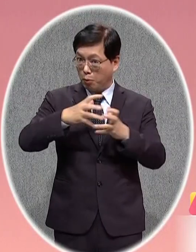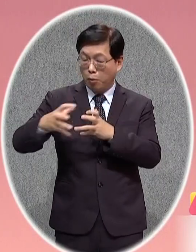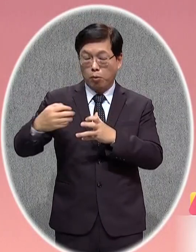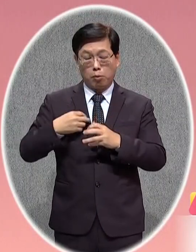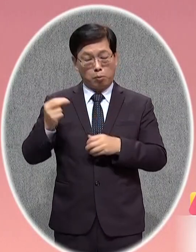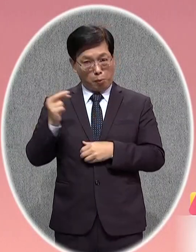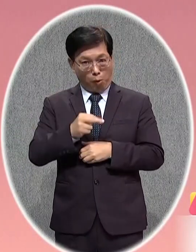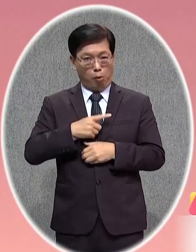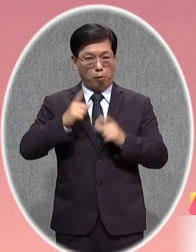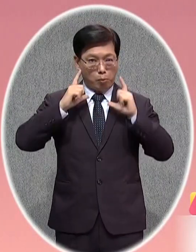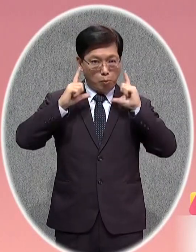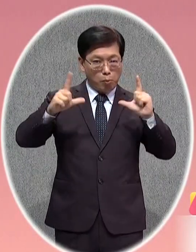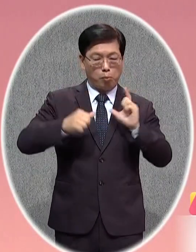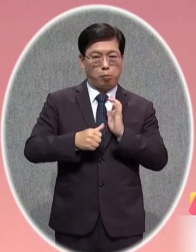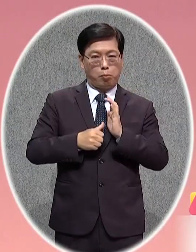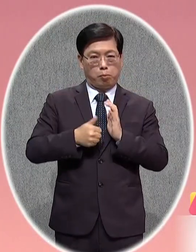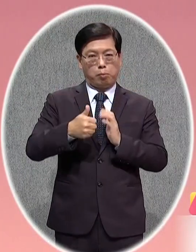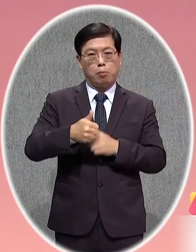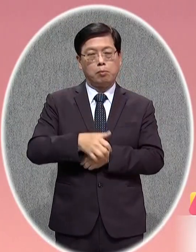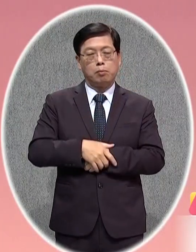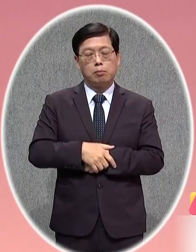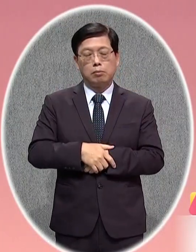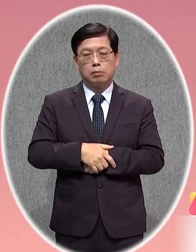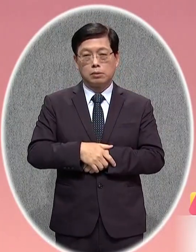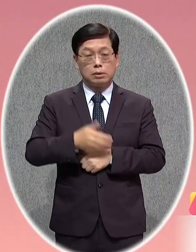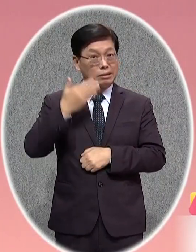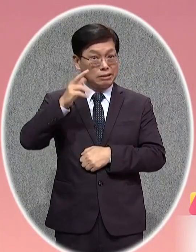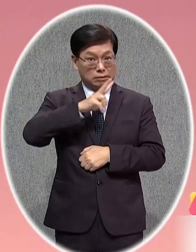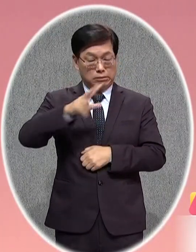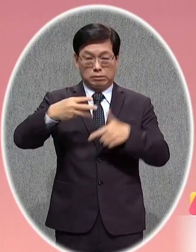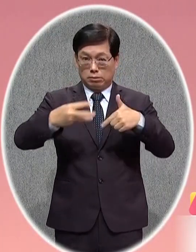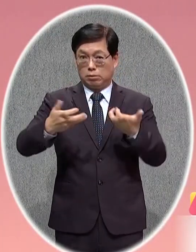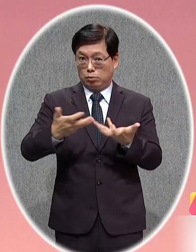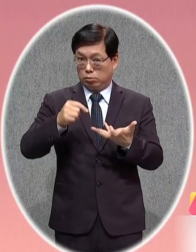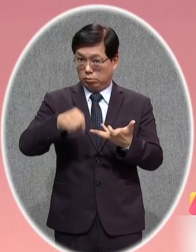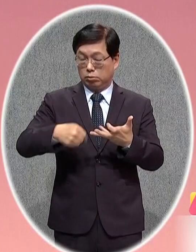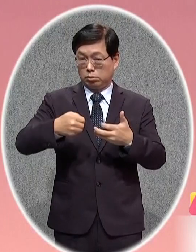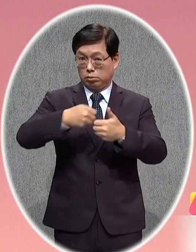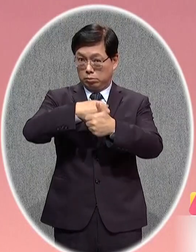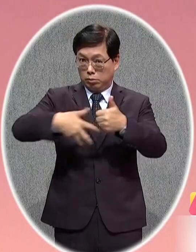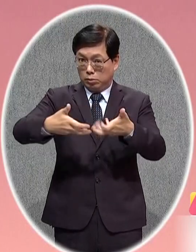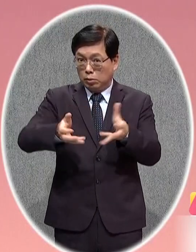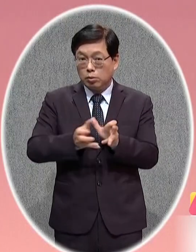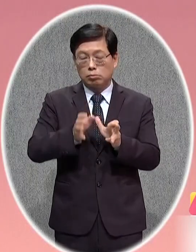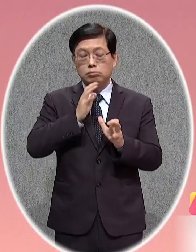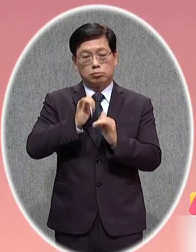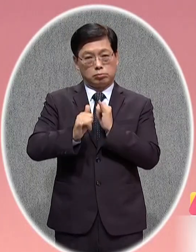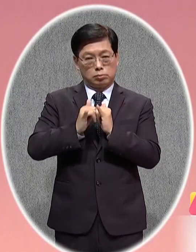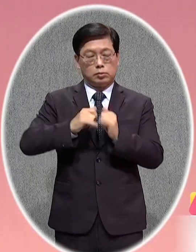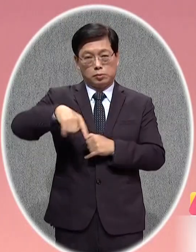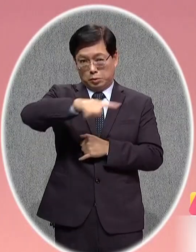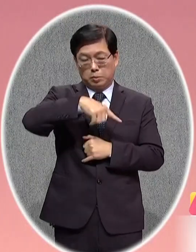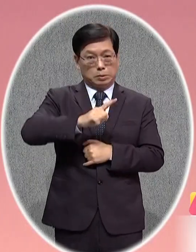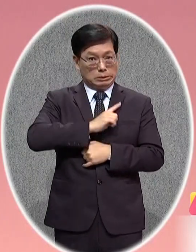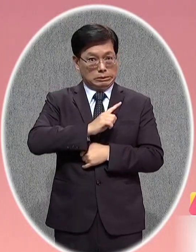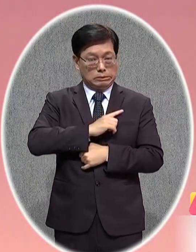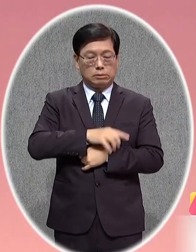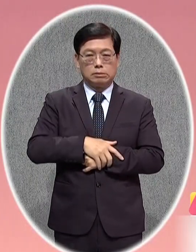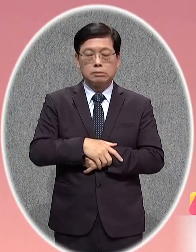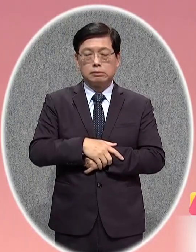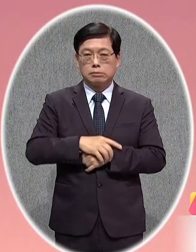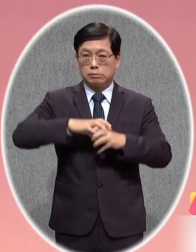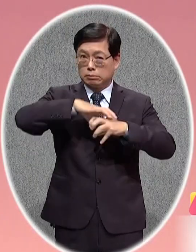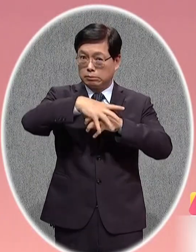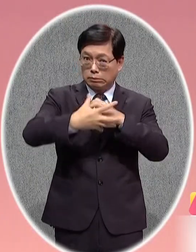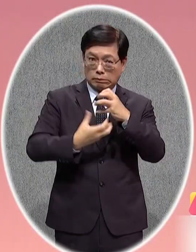面发光发热。蓝色任务它是借由民间的力量来把在